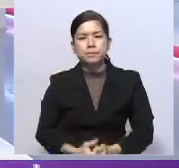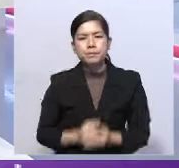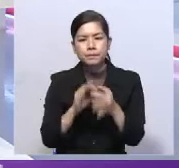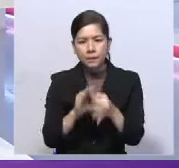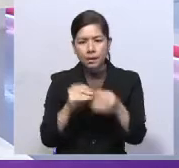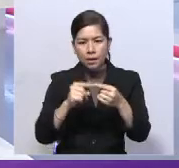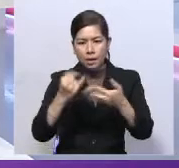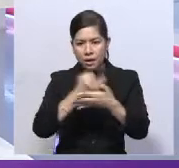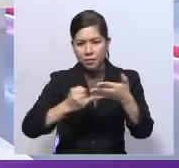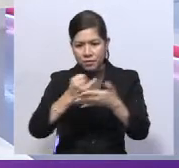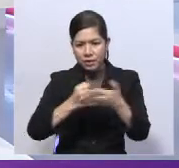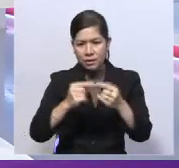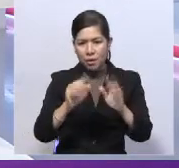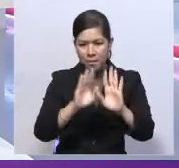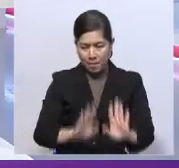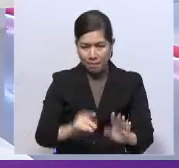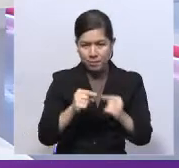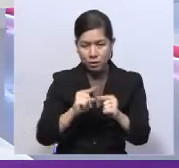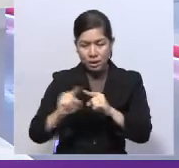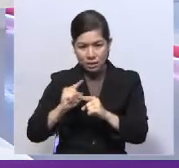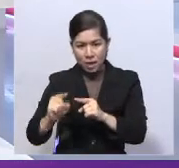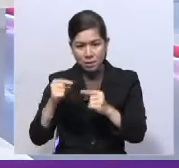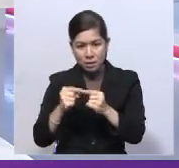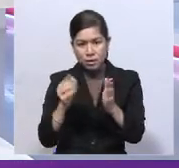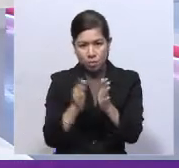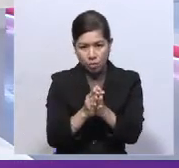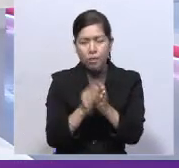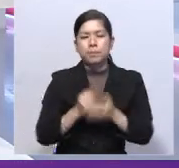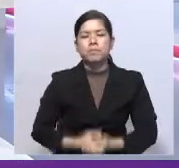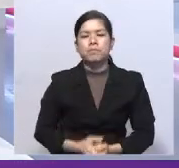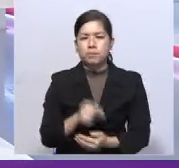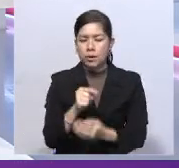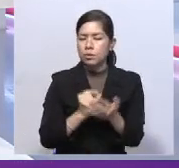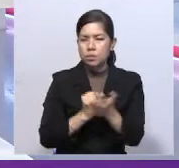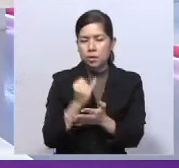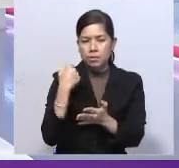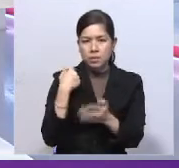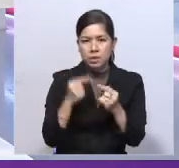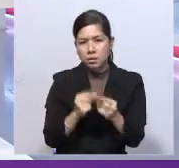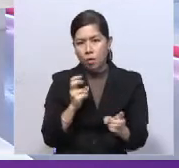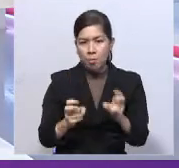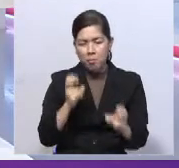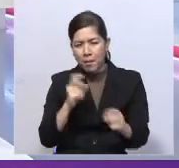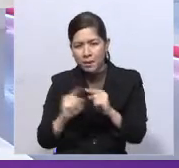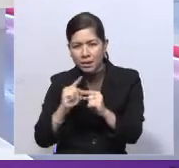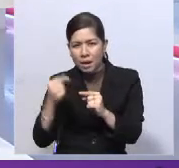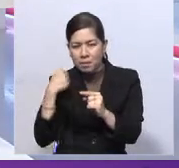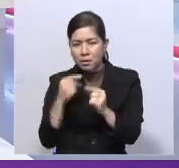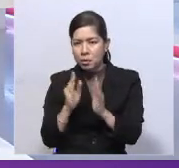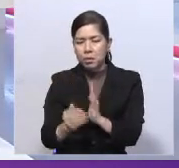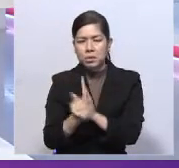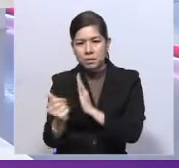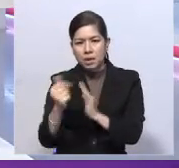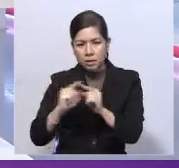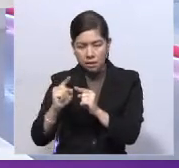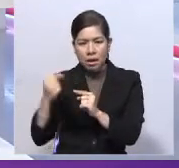ราฟิกดีไซน์ CG อะไรพวกนี ้การออกแบบอะไรต่างๆด้วยนะคะ ต้องโอ้โหแอนิเมชันบ้านเรานี่คนเก่งๆทั้งนั้น